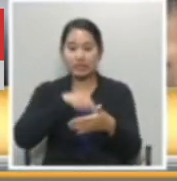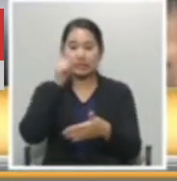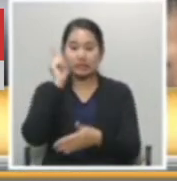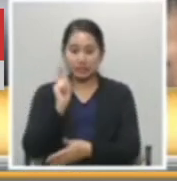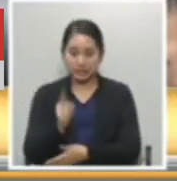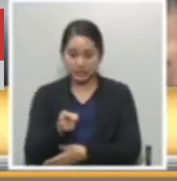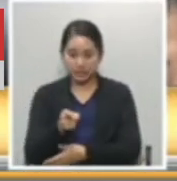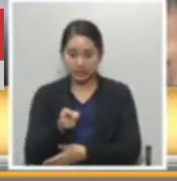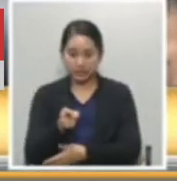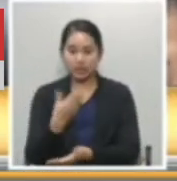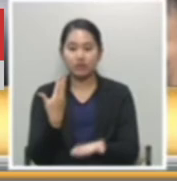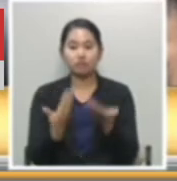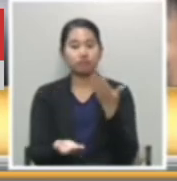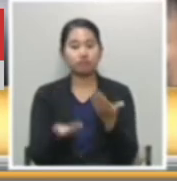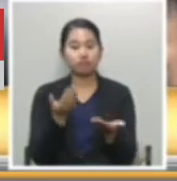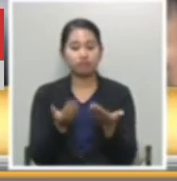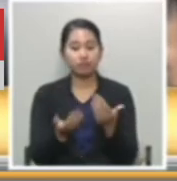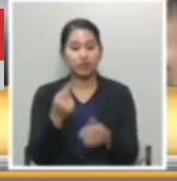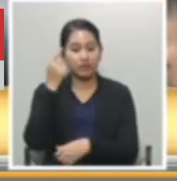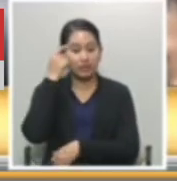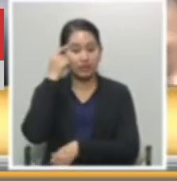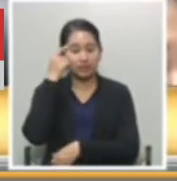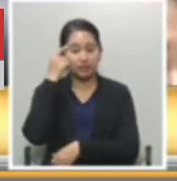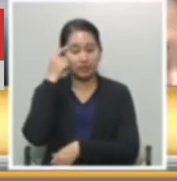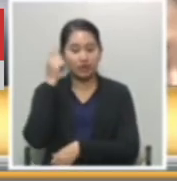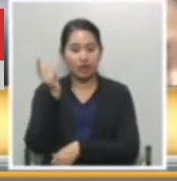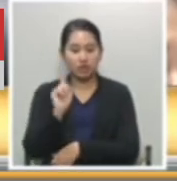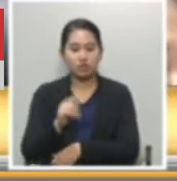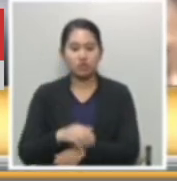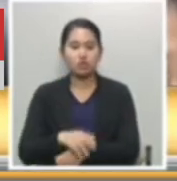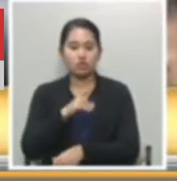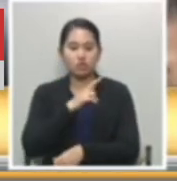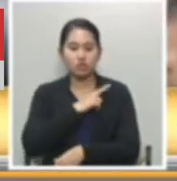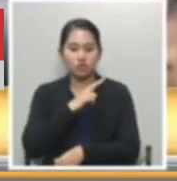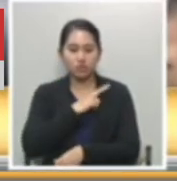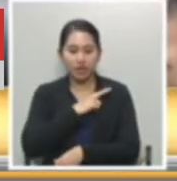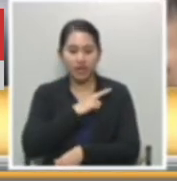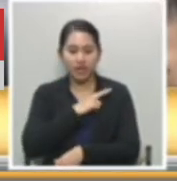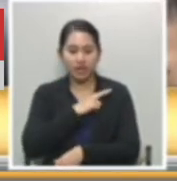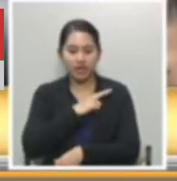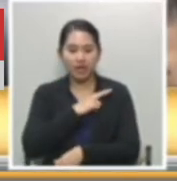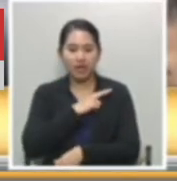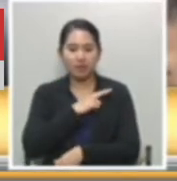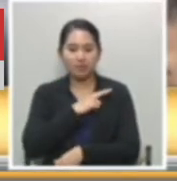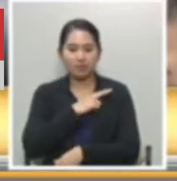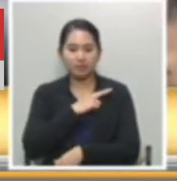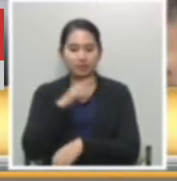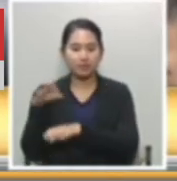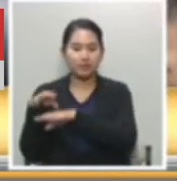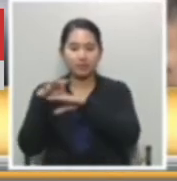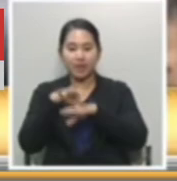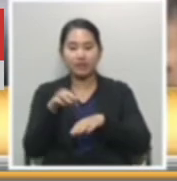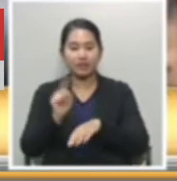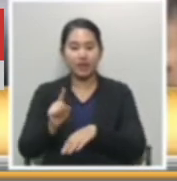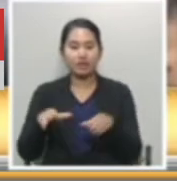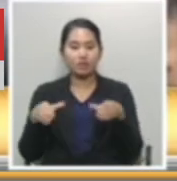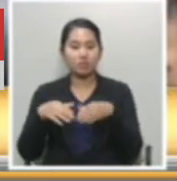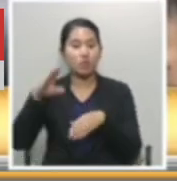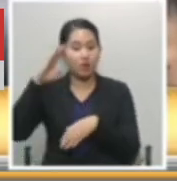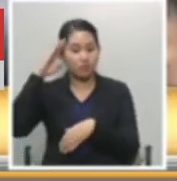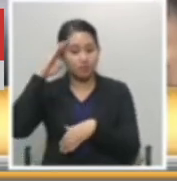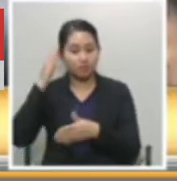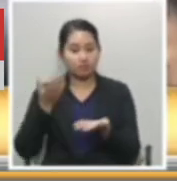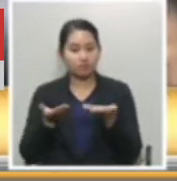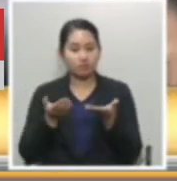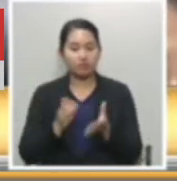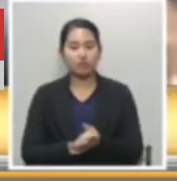ครับหรือยังคิดว่าตัวเองมีที่มาจากกองทัพตรงนี้สำคัญนะครับวันนี้ท่านไม่ได้อ